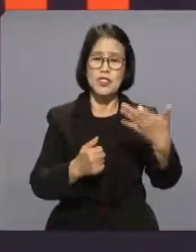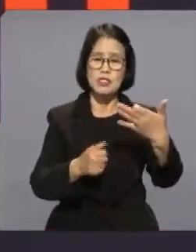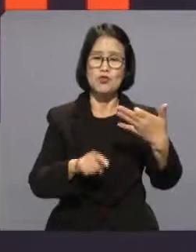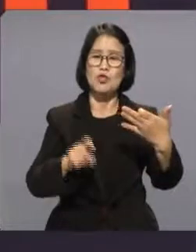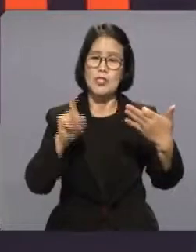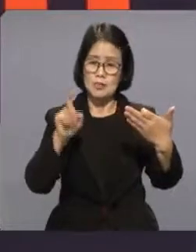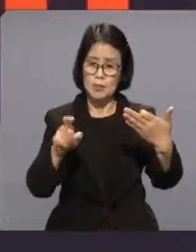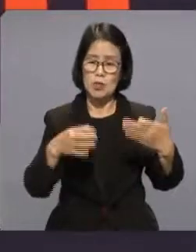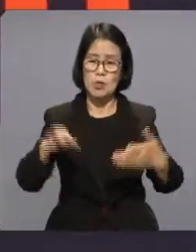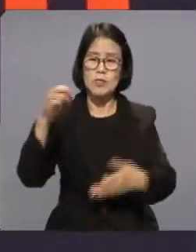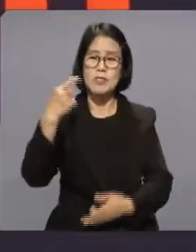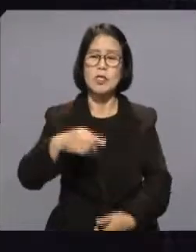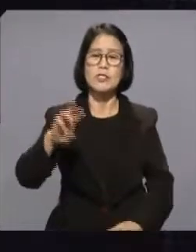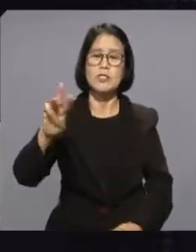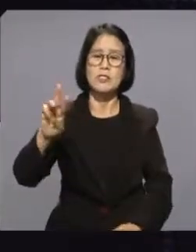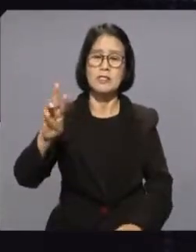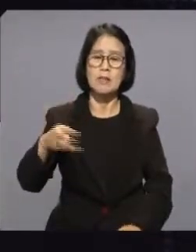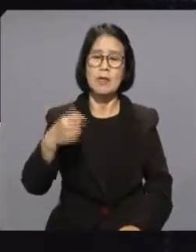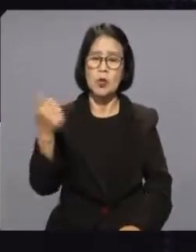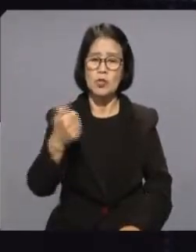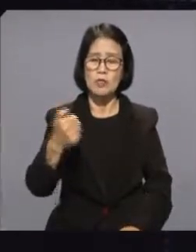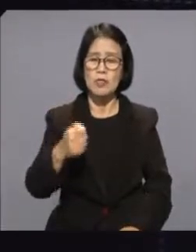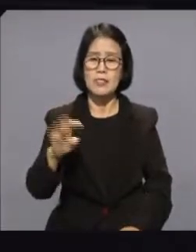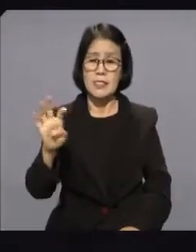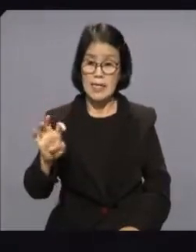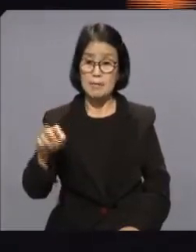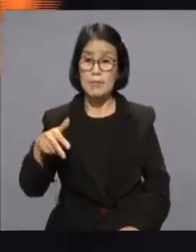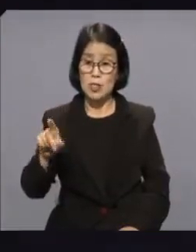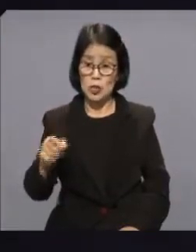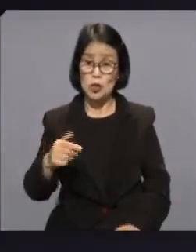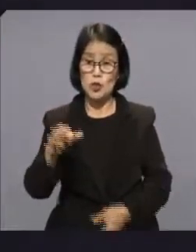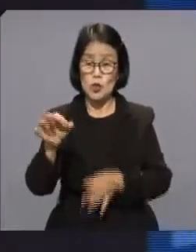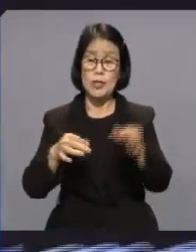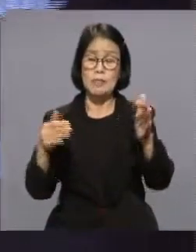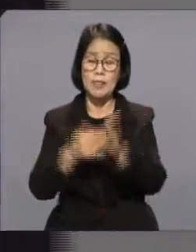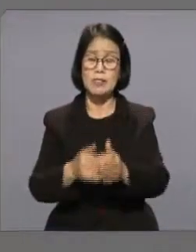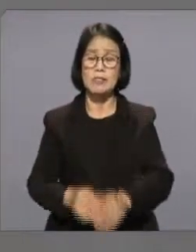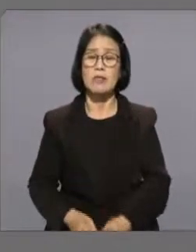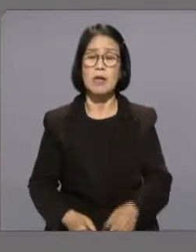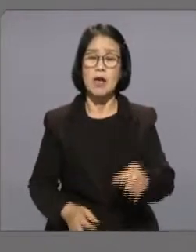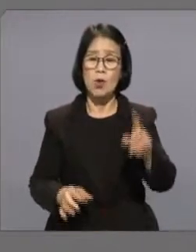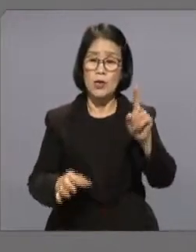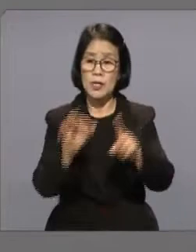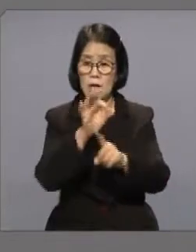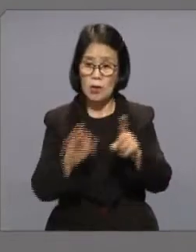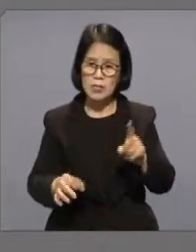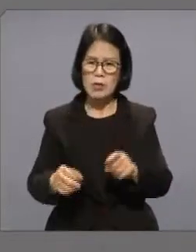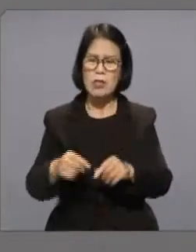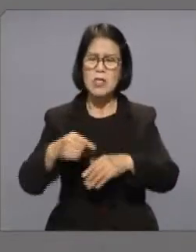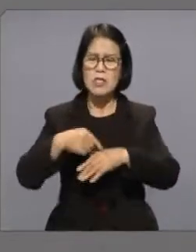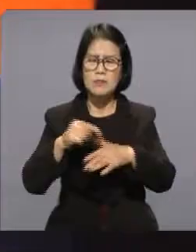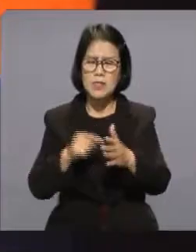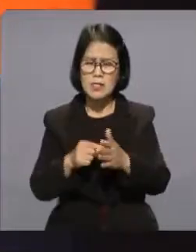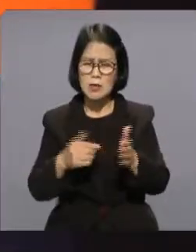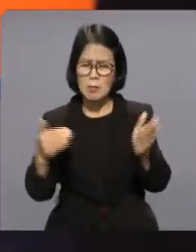오른 1,350원 40전에 거래를 마쳤습니다. 원달러 환율이 심리적